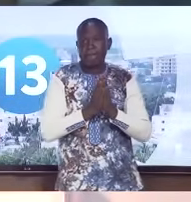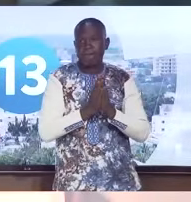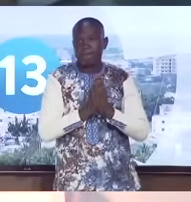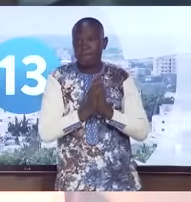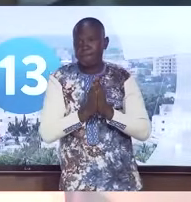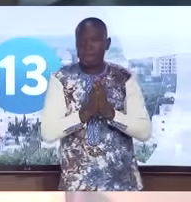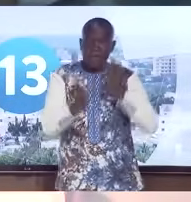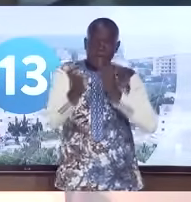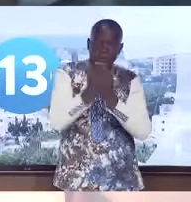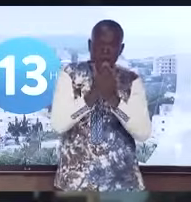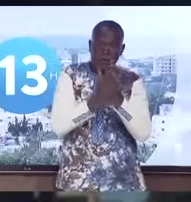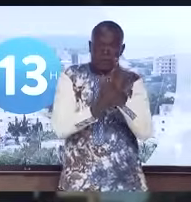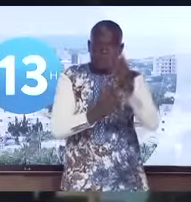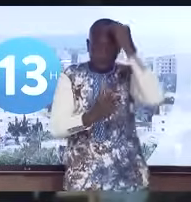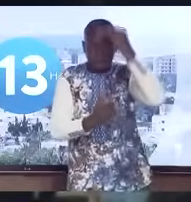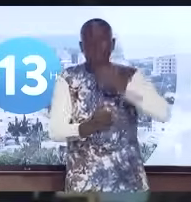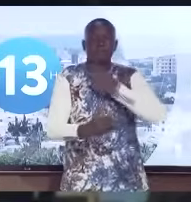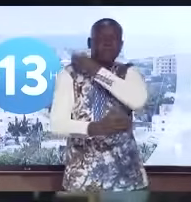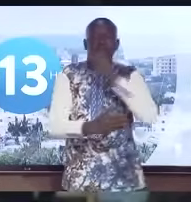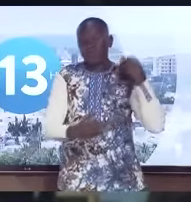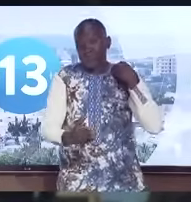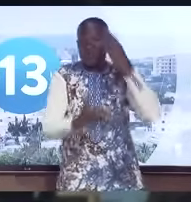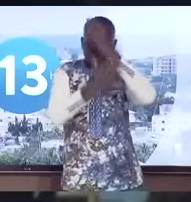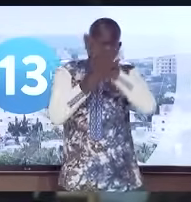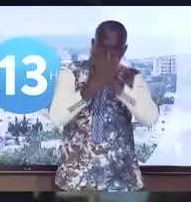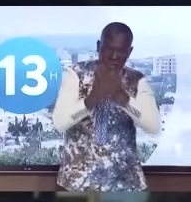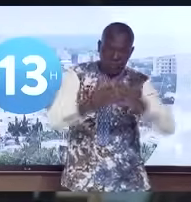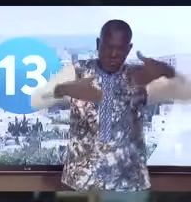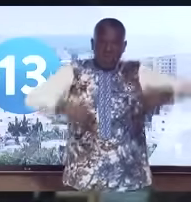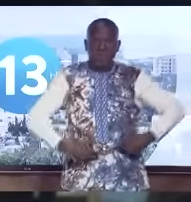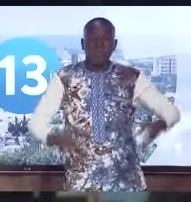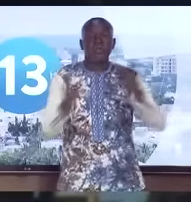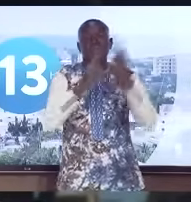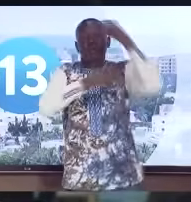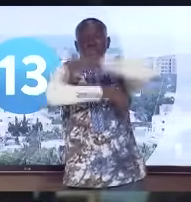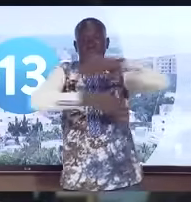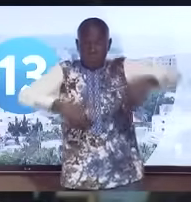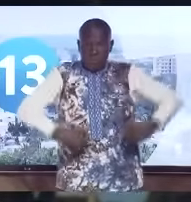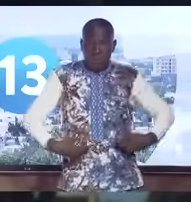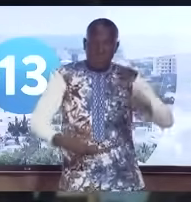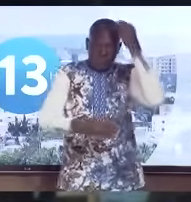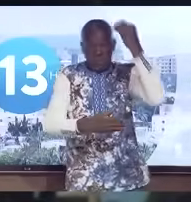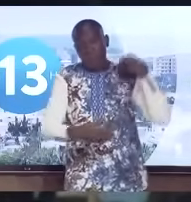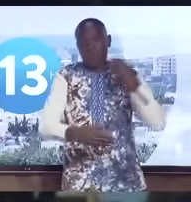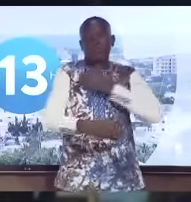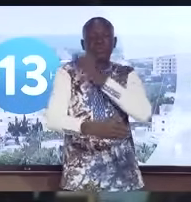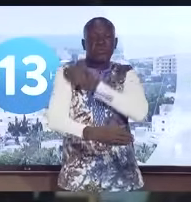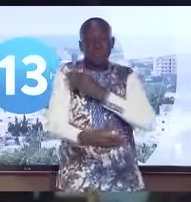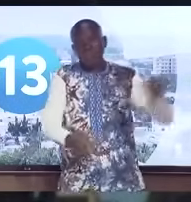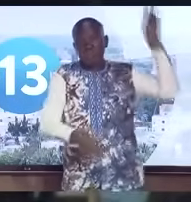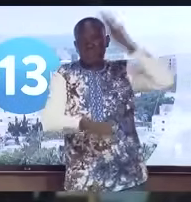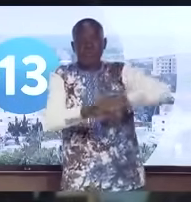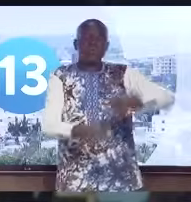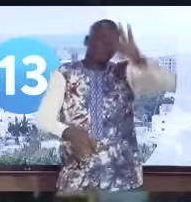Chez les fidèles catholiques, l'on fait la part belle à la jeunesse. Les journées de la jeunesse catholique marquent leur 8e